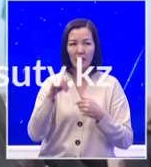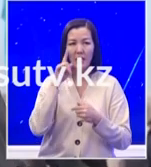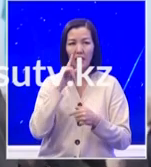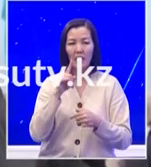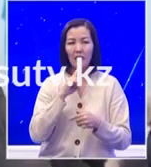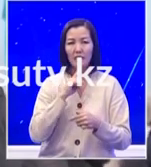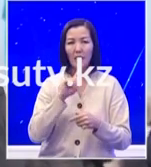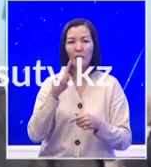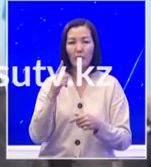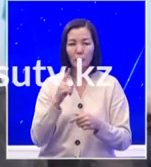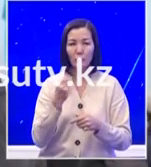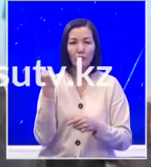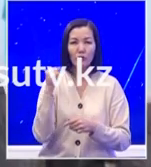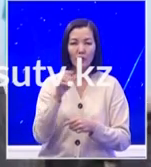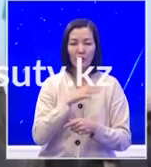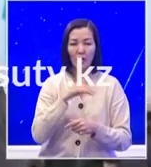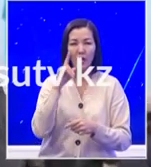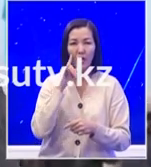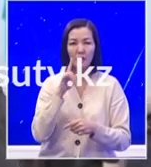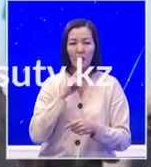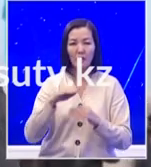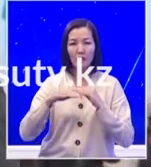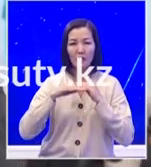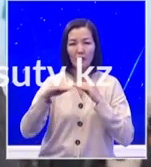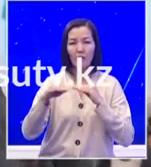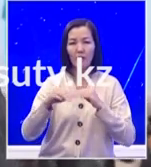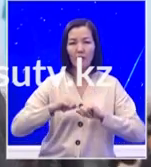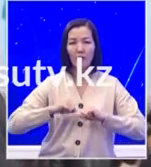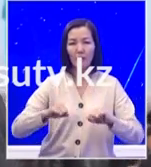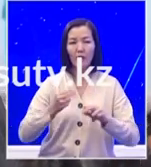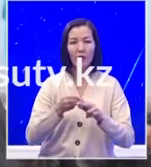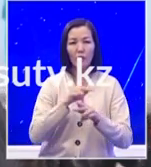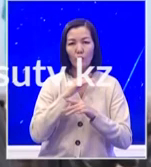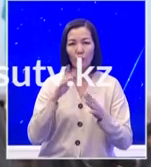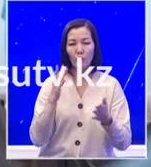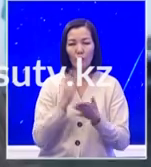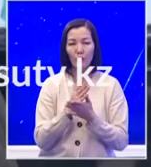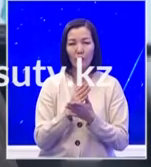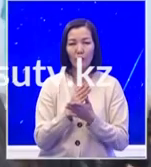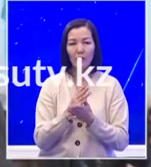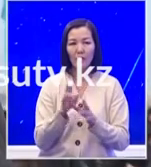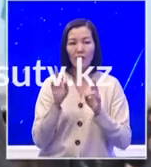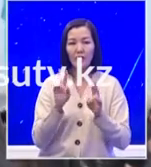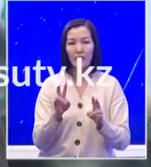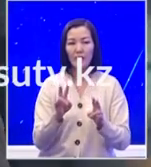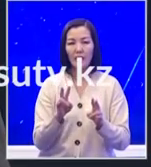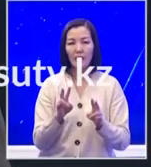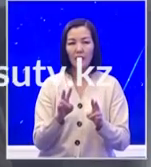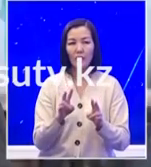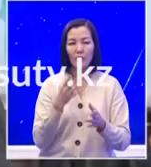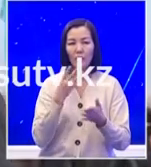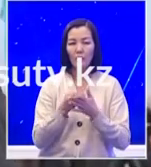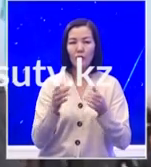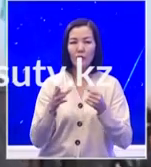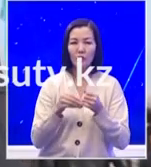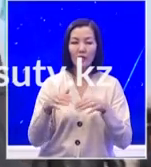жеңілмеді? Себебі қазақтың даласында рухы мықты қазақтың батырлары көп болды. Сол батырлар тек қана сол кездегі өзінің елін